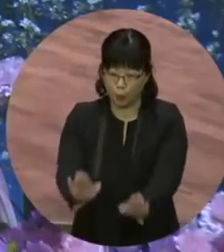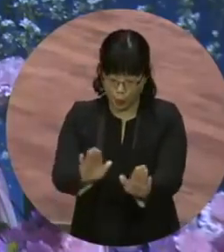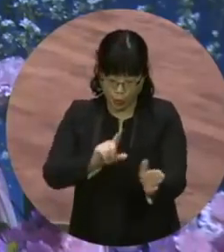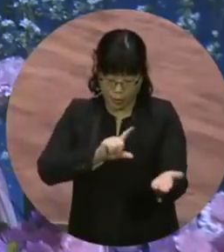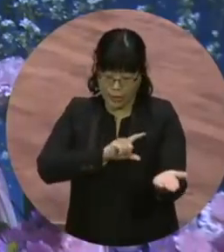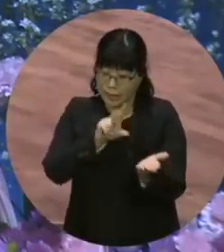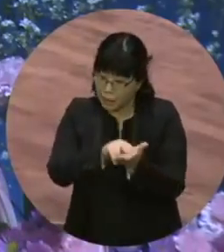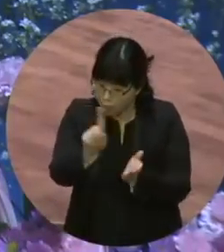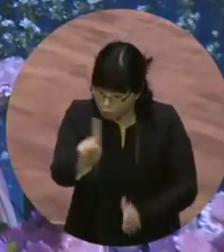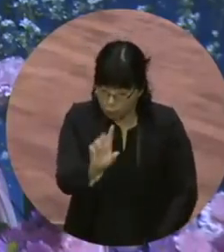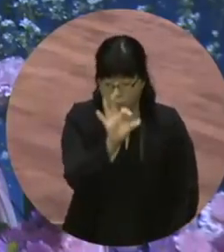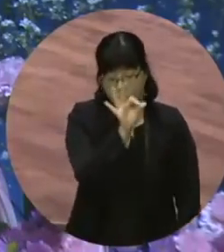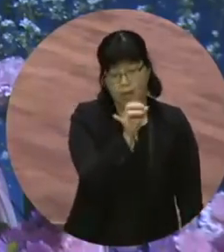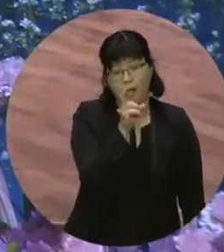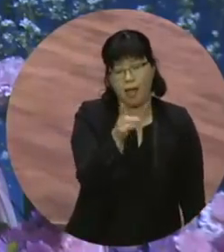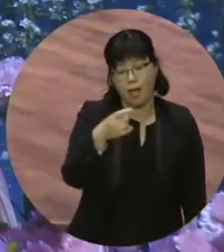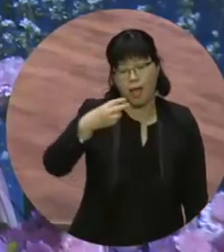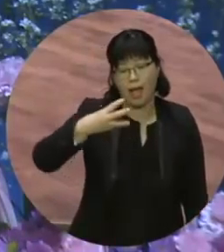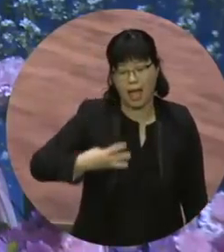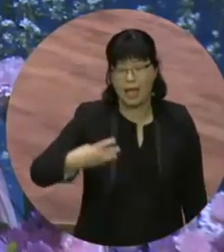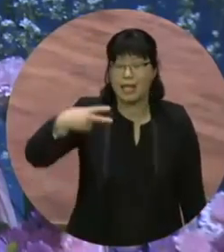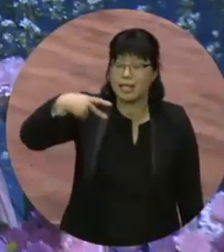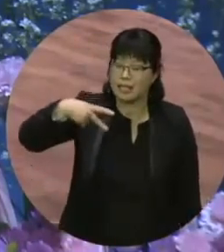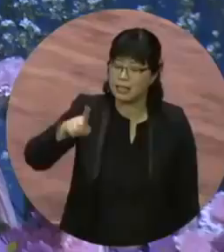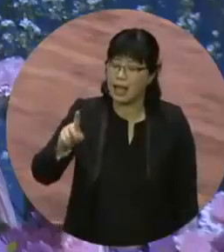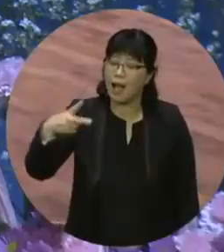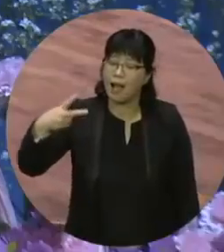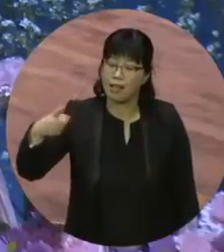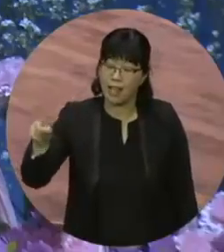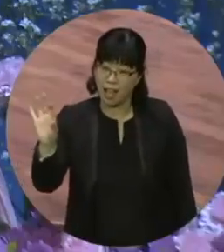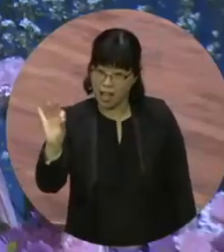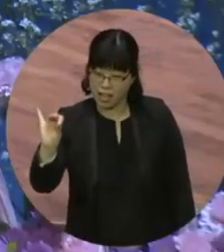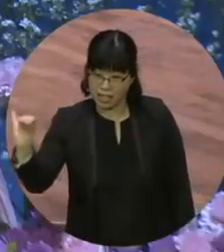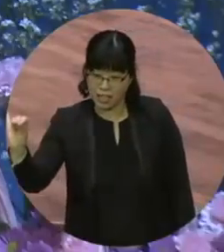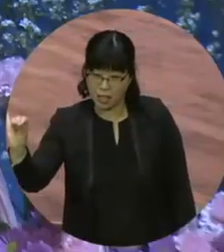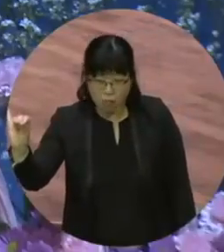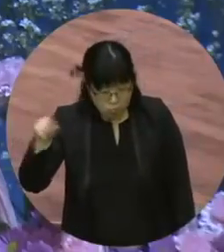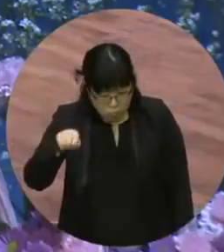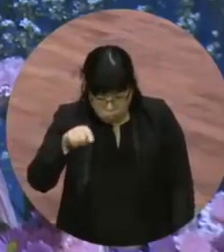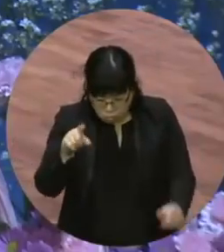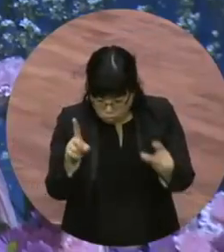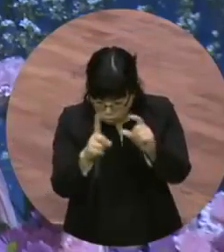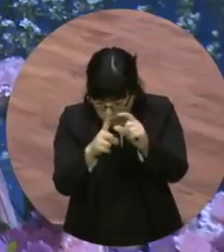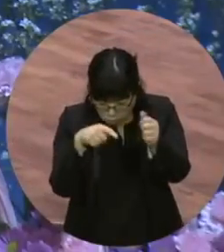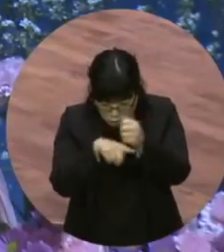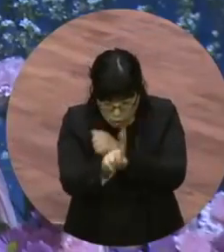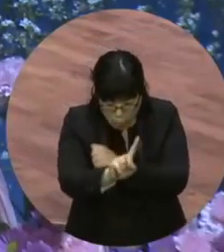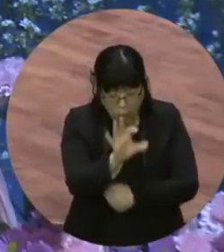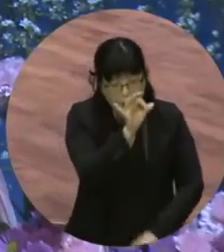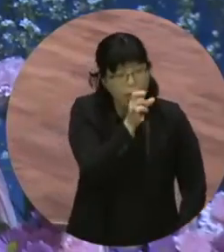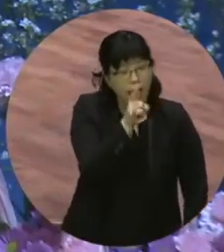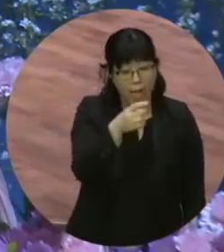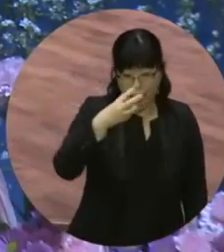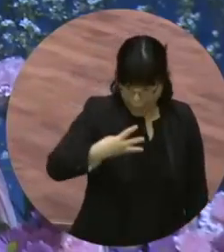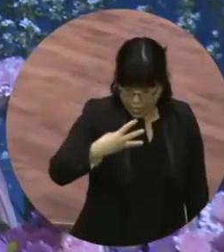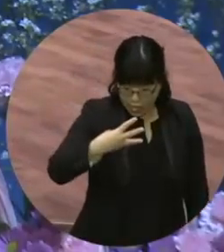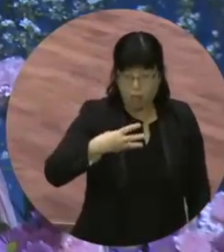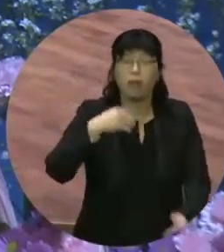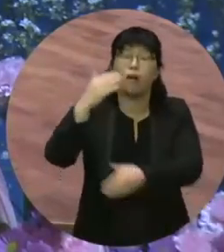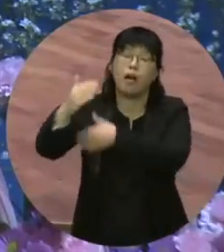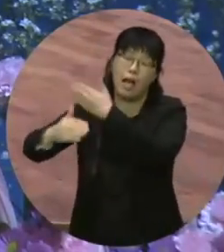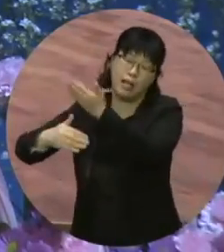엘사다이. 이 히브리 말인데요. 이 엘사다이, 엘은 하나님이에요. 사다이,